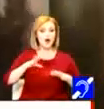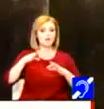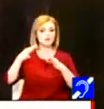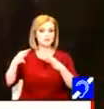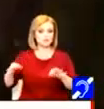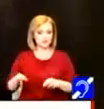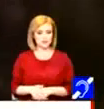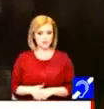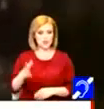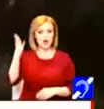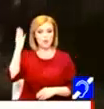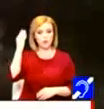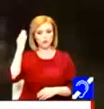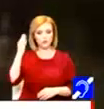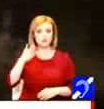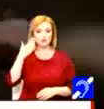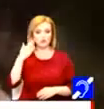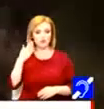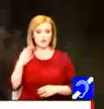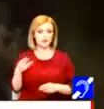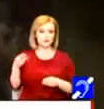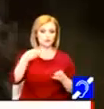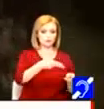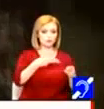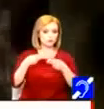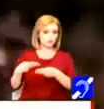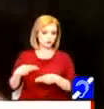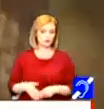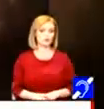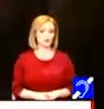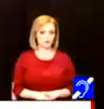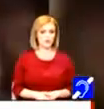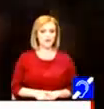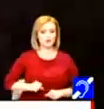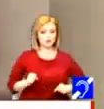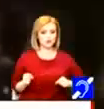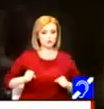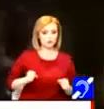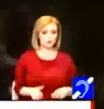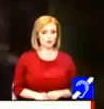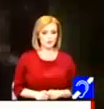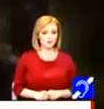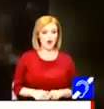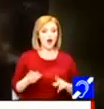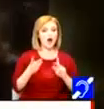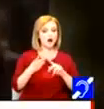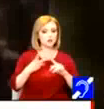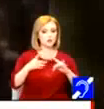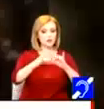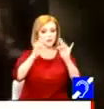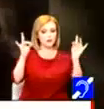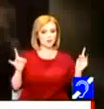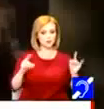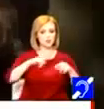Prut fără pașaport și viză. La eveniment au participat aproximativ 1,2 milioane de oameni. Al doilea pod de flori a avut loc